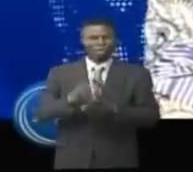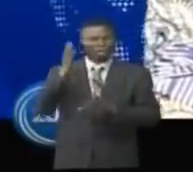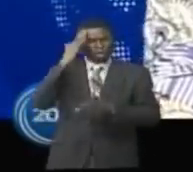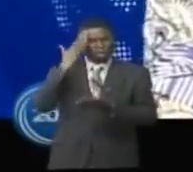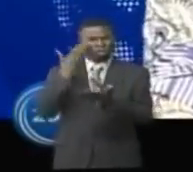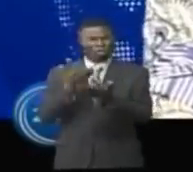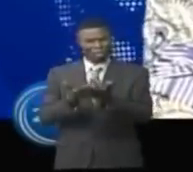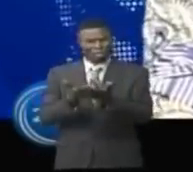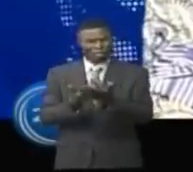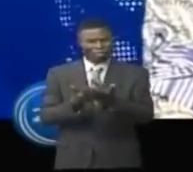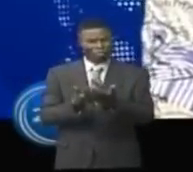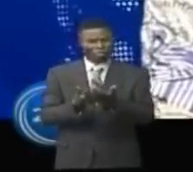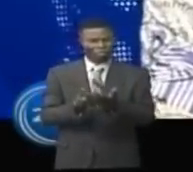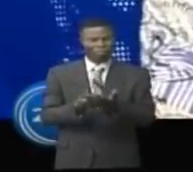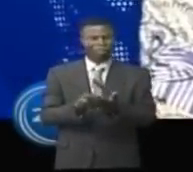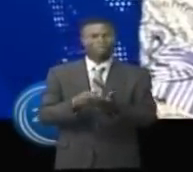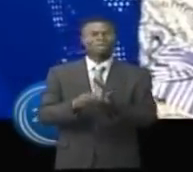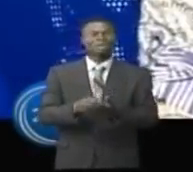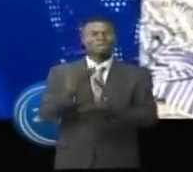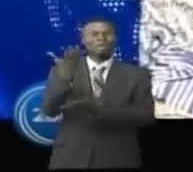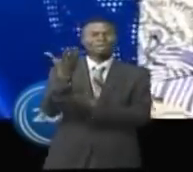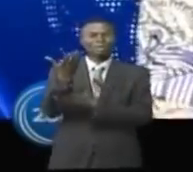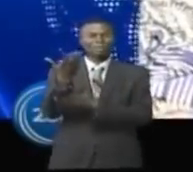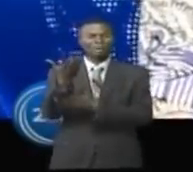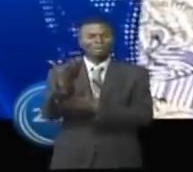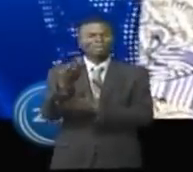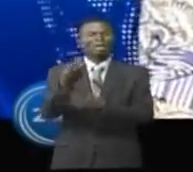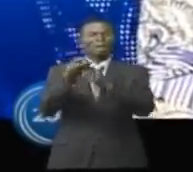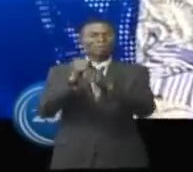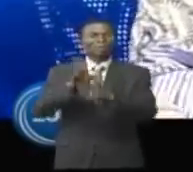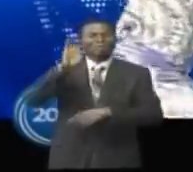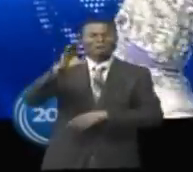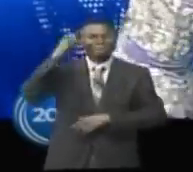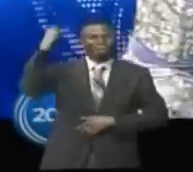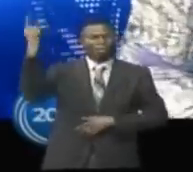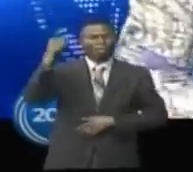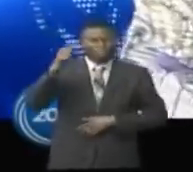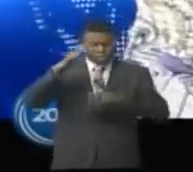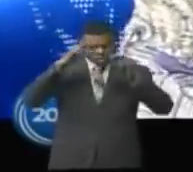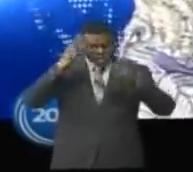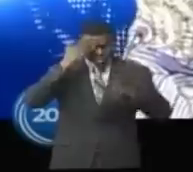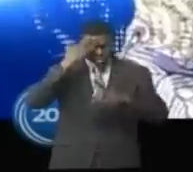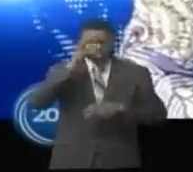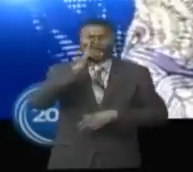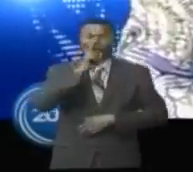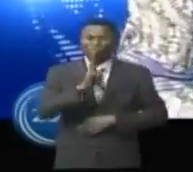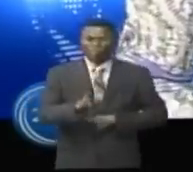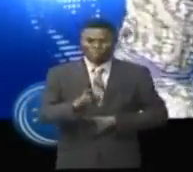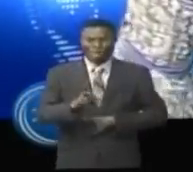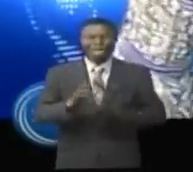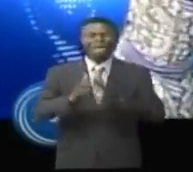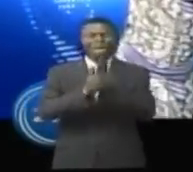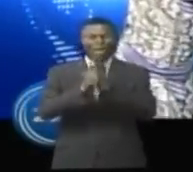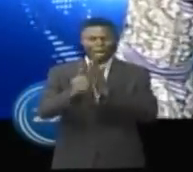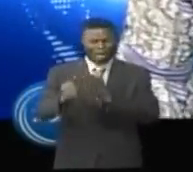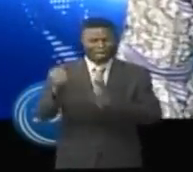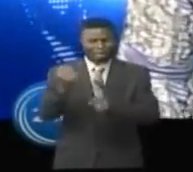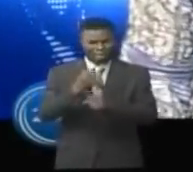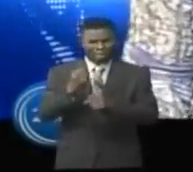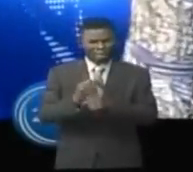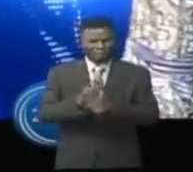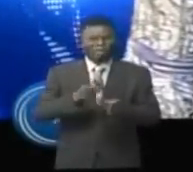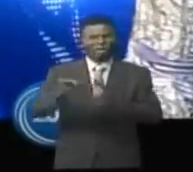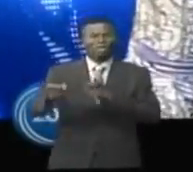subir. Un audit commandé par la Banque mondiale pour justement vérifier la qualité des services de